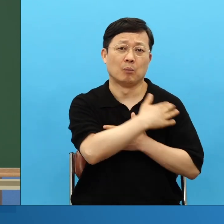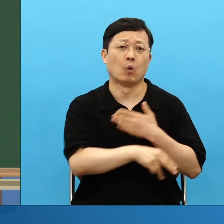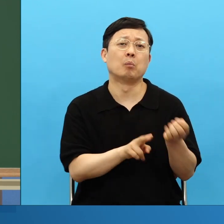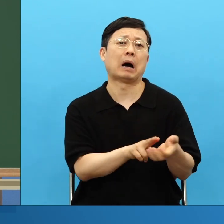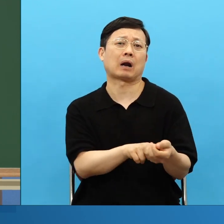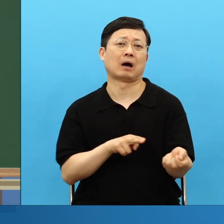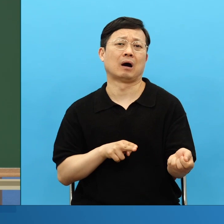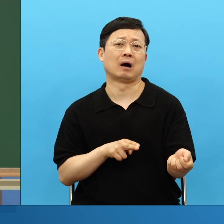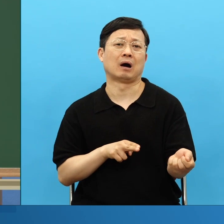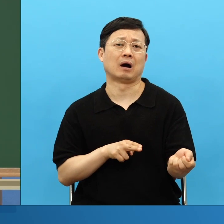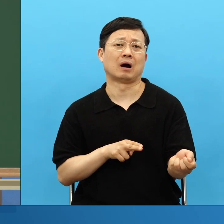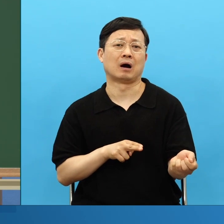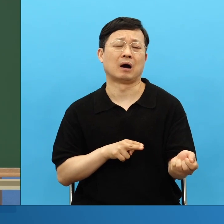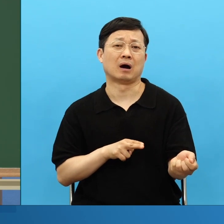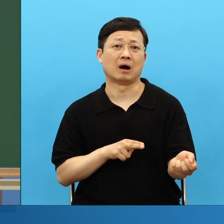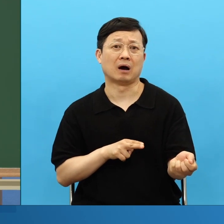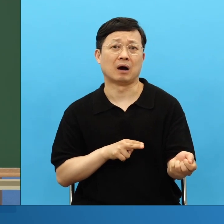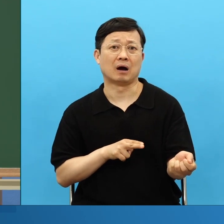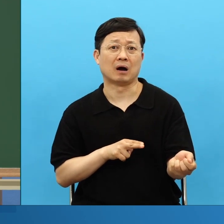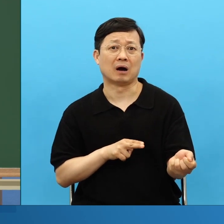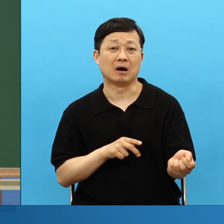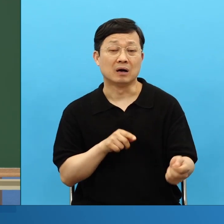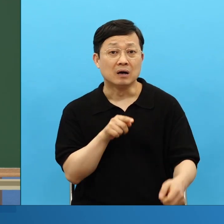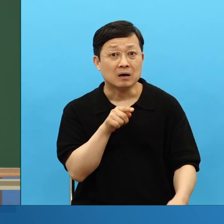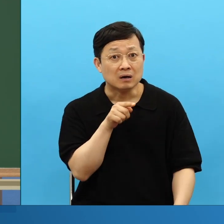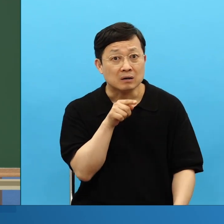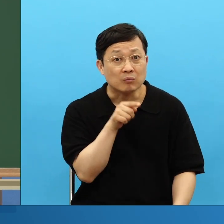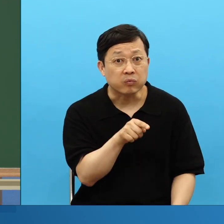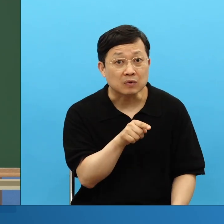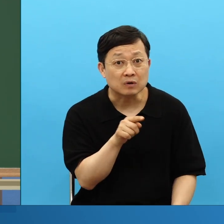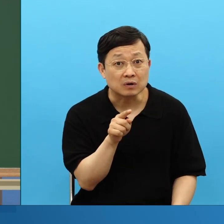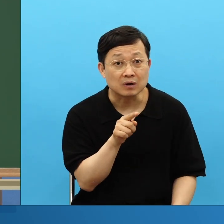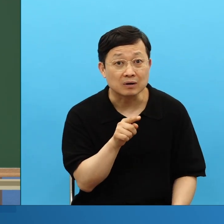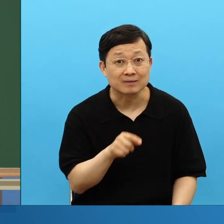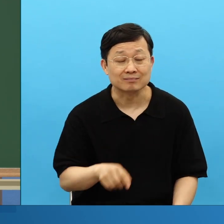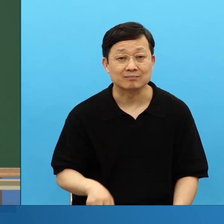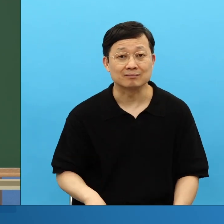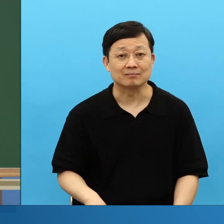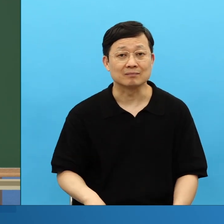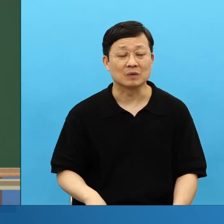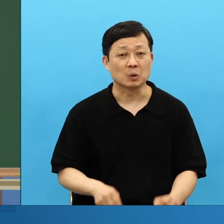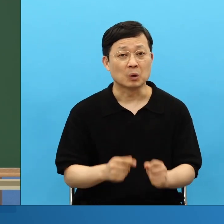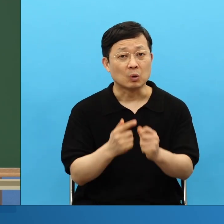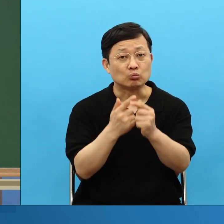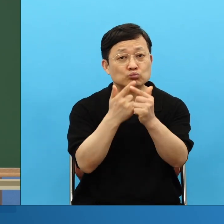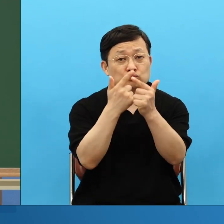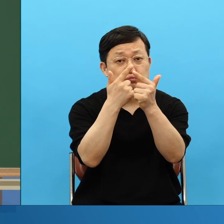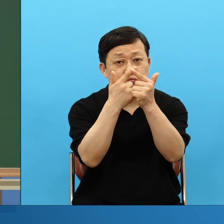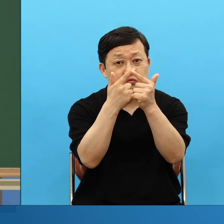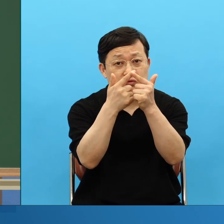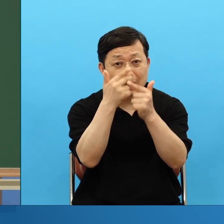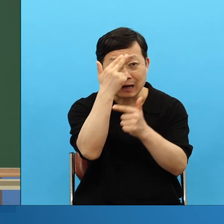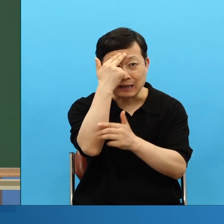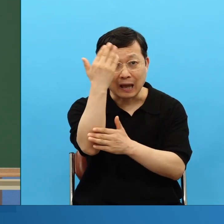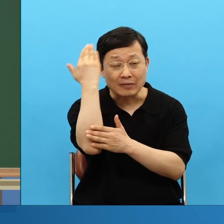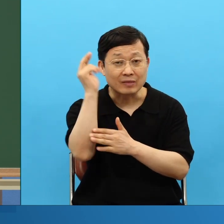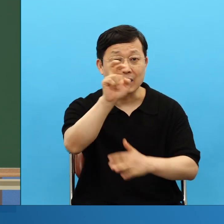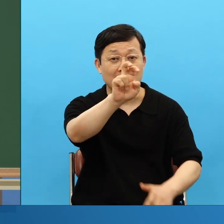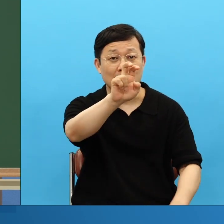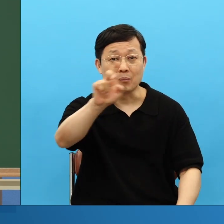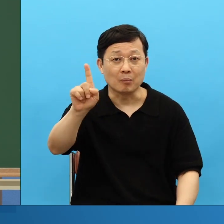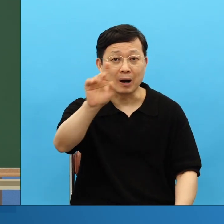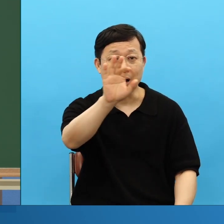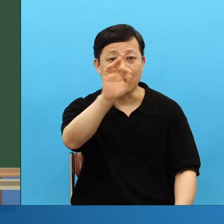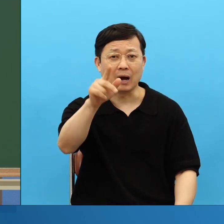파는데 거기에서 하는 수법 중에 하나가 이제 부산이 보면 또 마약이 또 옛날에 더 심각했죠.